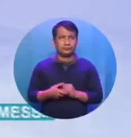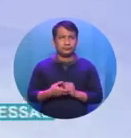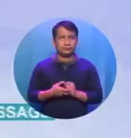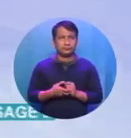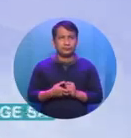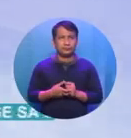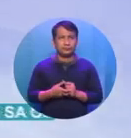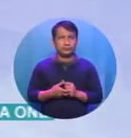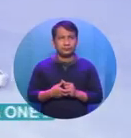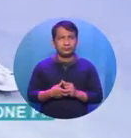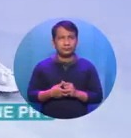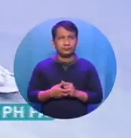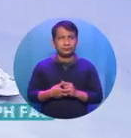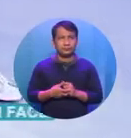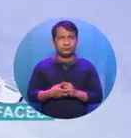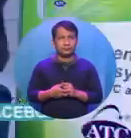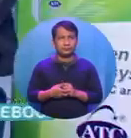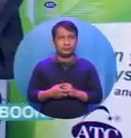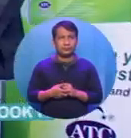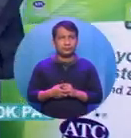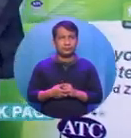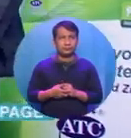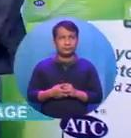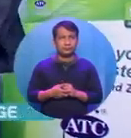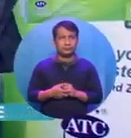Tahimik. Okay.